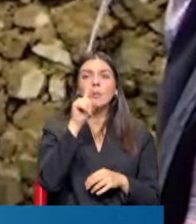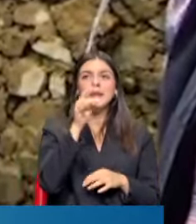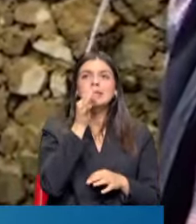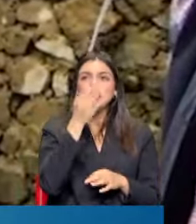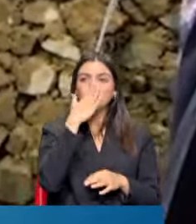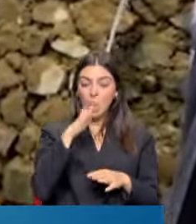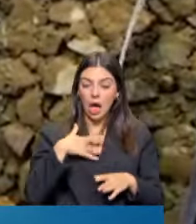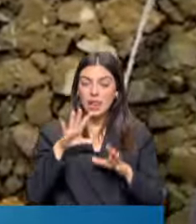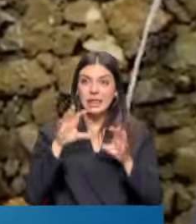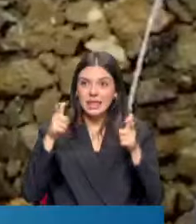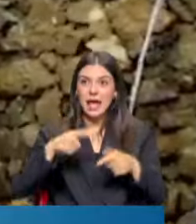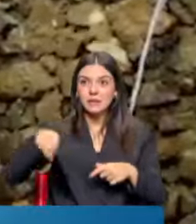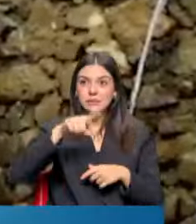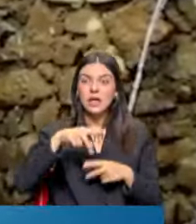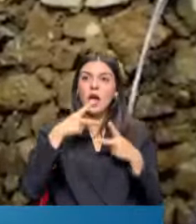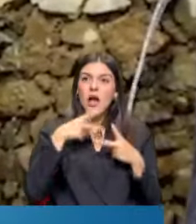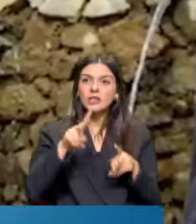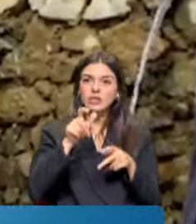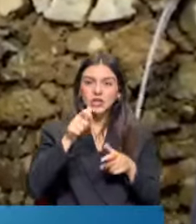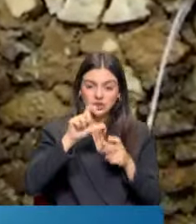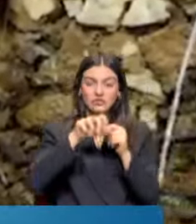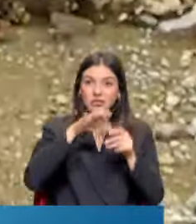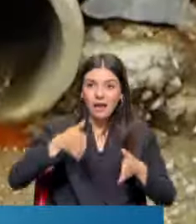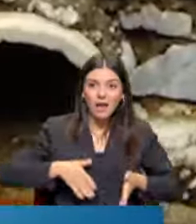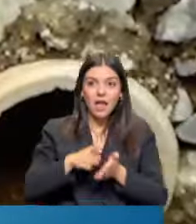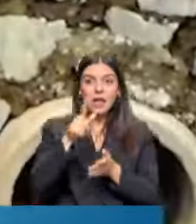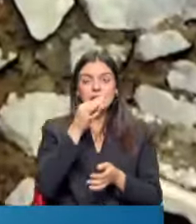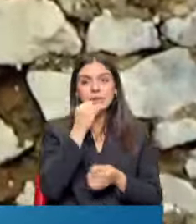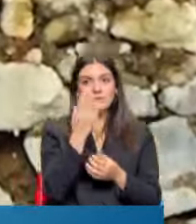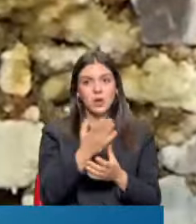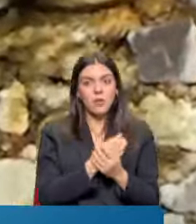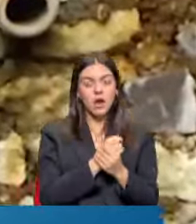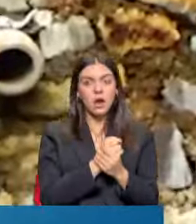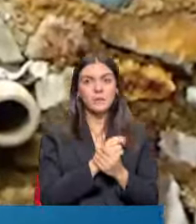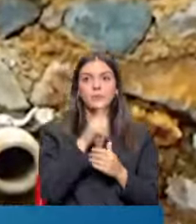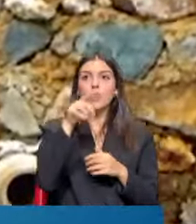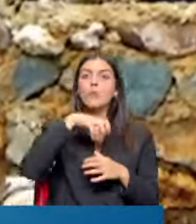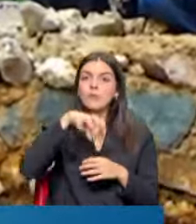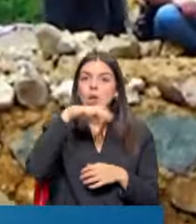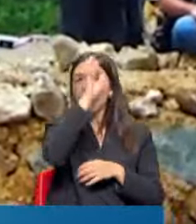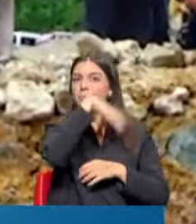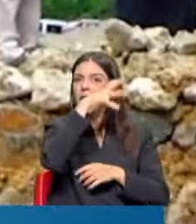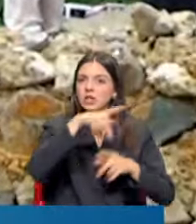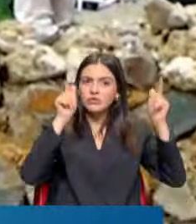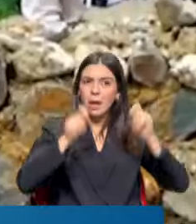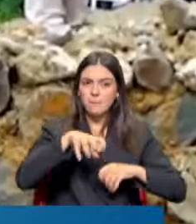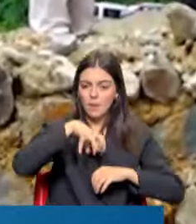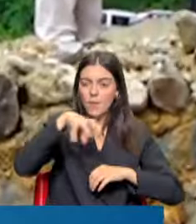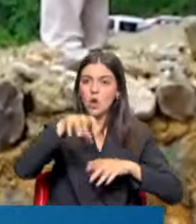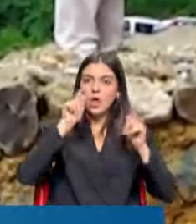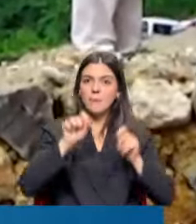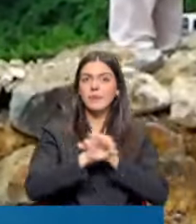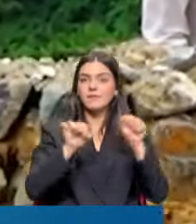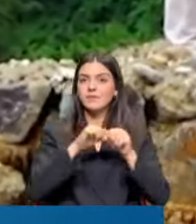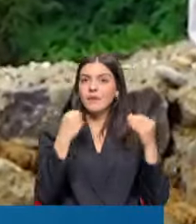doğal havzamıza, Harçit çayına akıtmaktadırlar. O eylemin sebebi ise bölgedeki madencilik faaliyetlerinin bölgede yarattığı